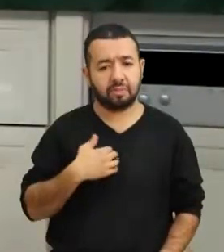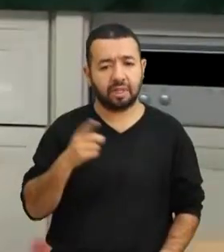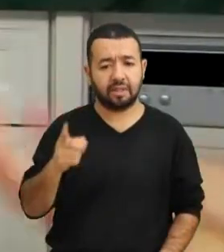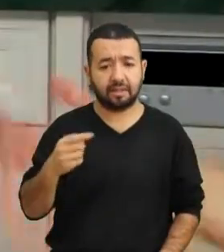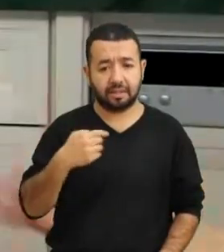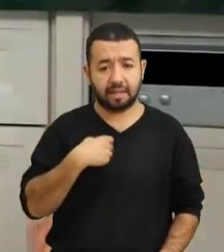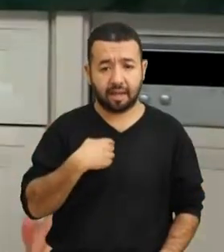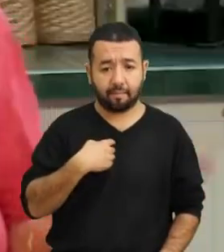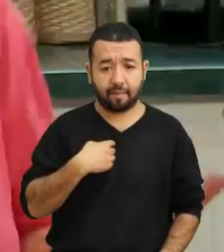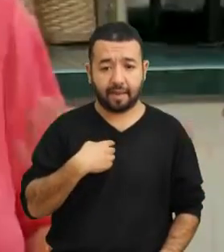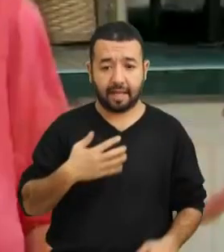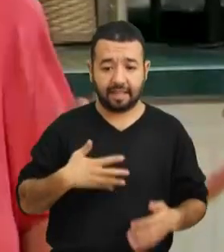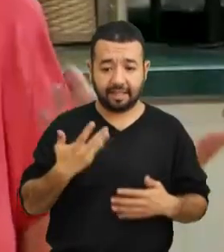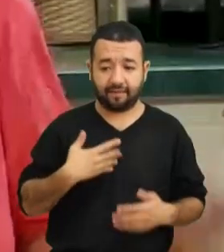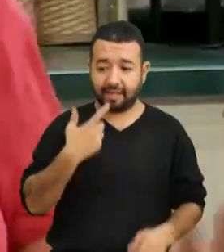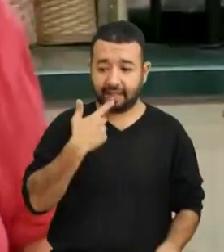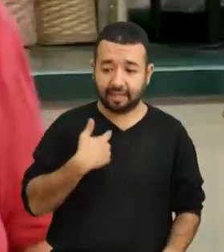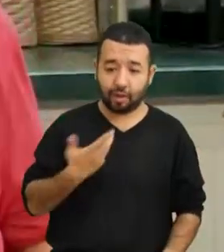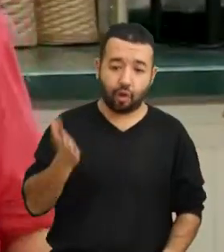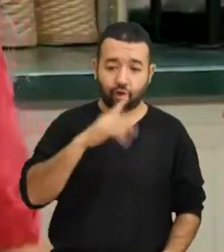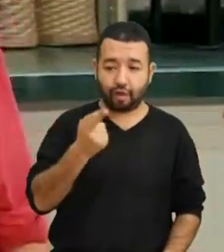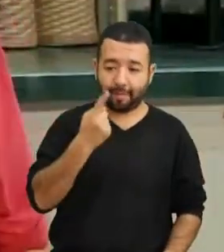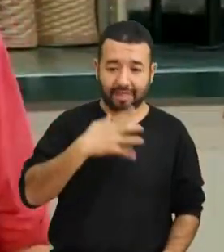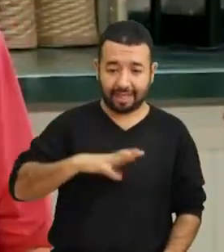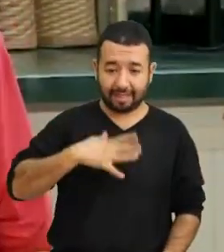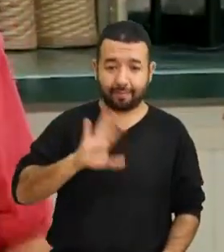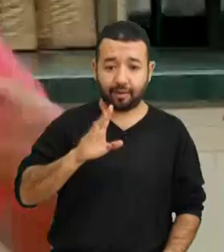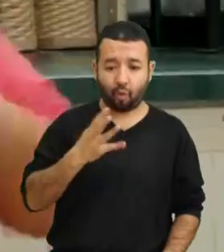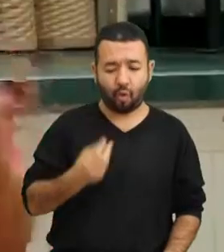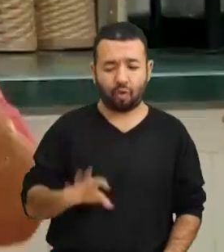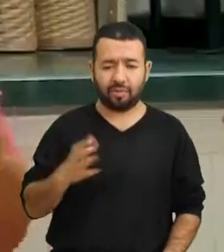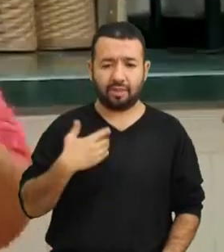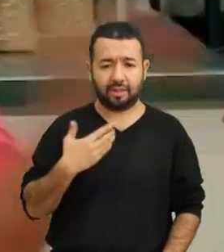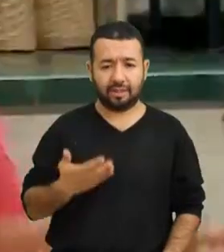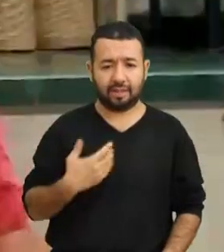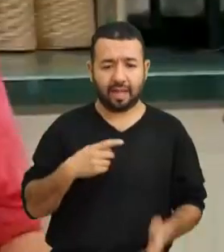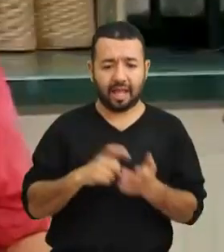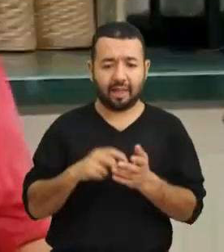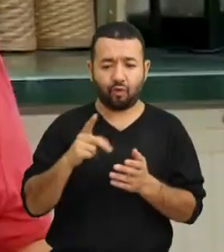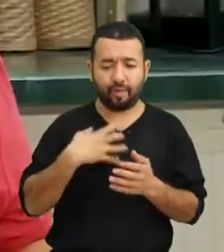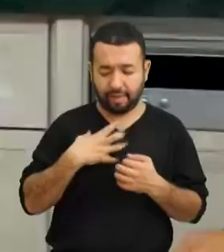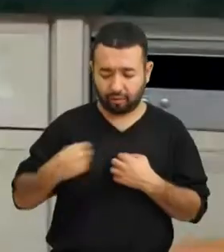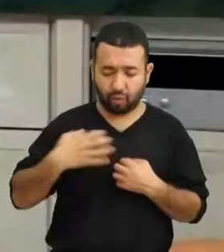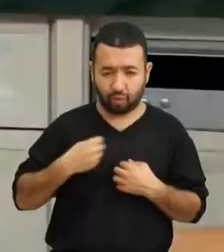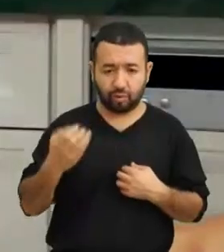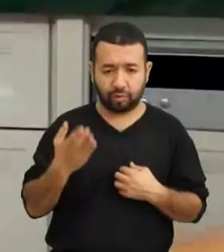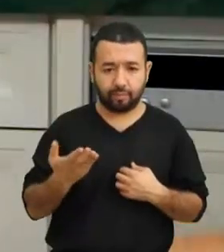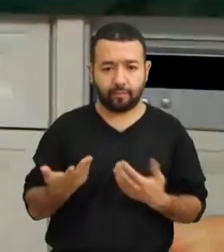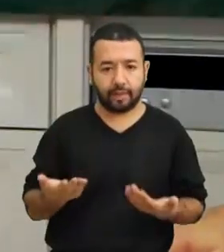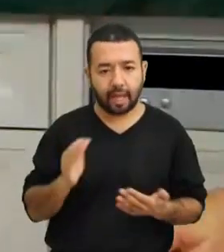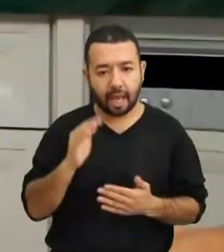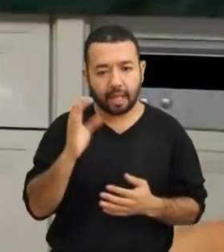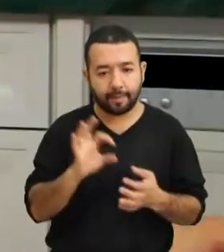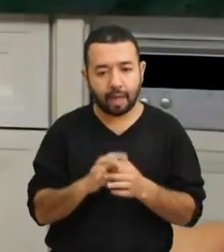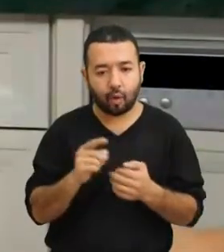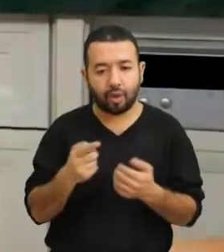bana iltifat edeceksin de ardından benden bir şey istemeyeceksin. Olur mu hiç öyle şey? Tabuk gibi yolacaksın tabii beni ya. Ya hayatım ne